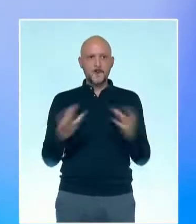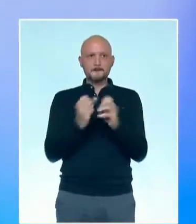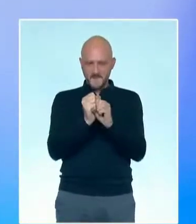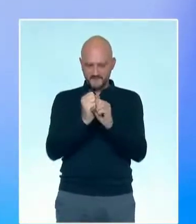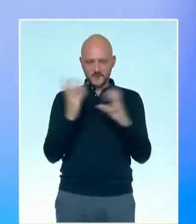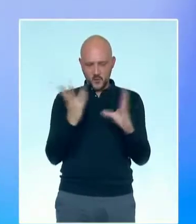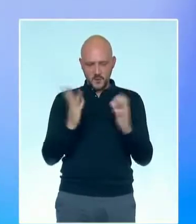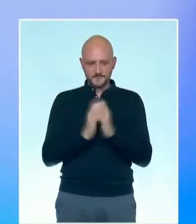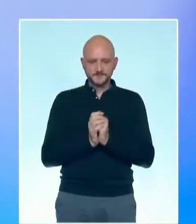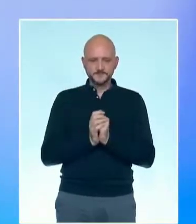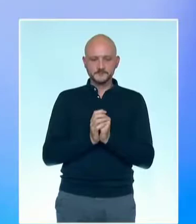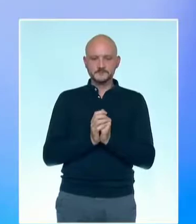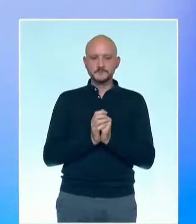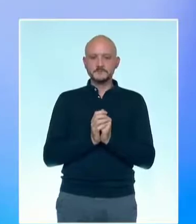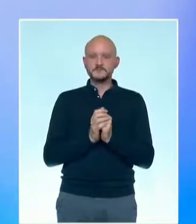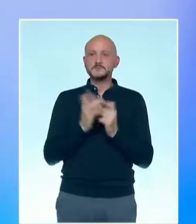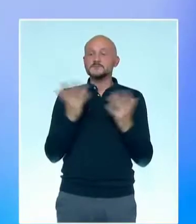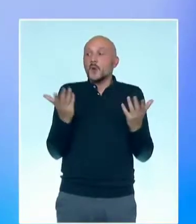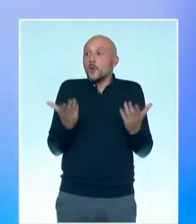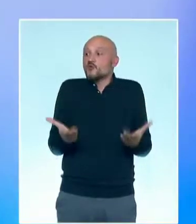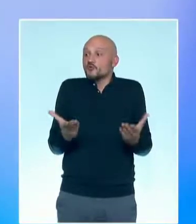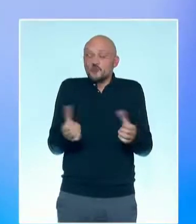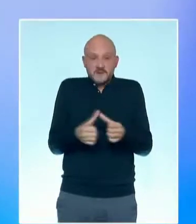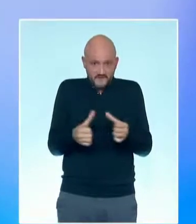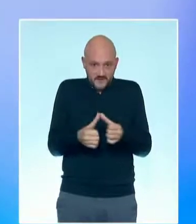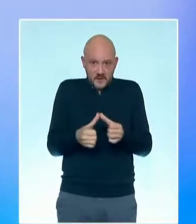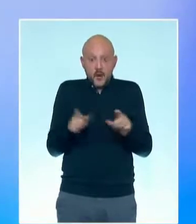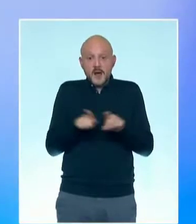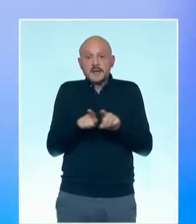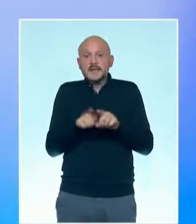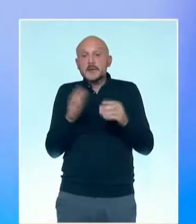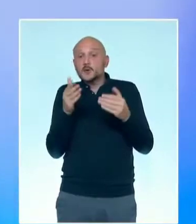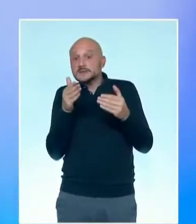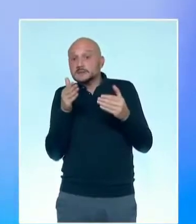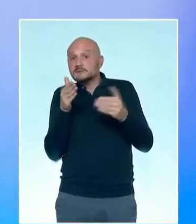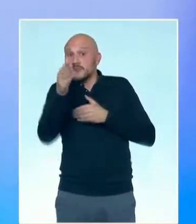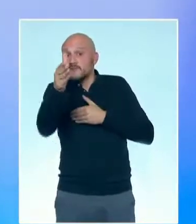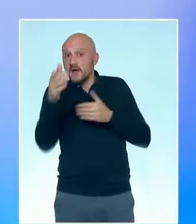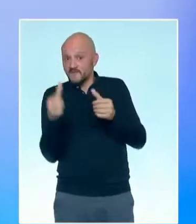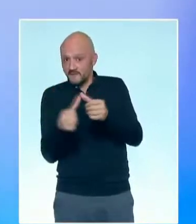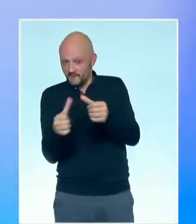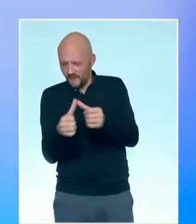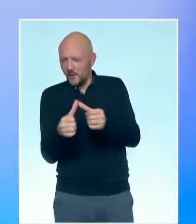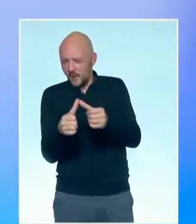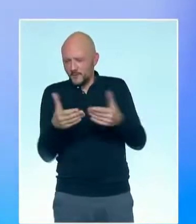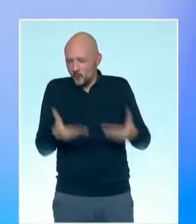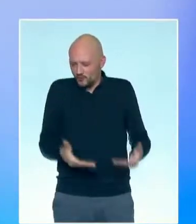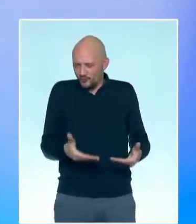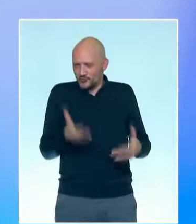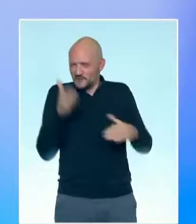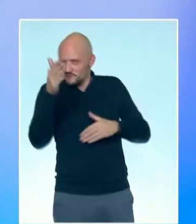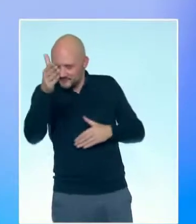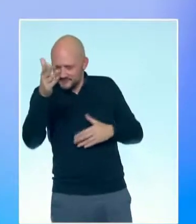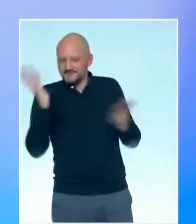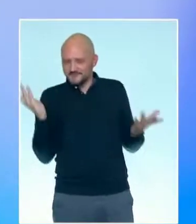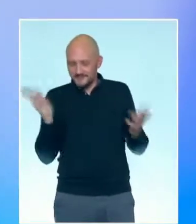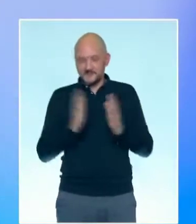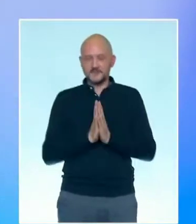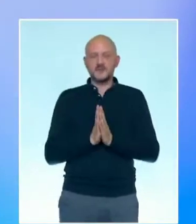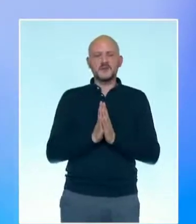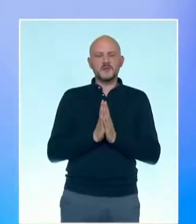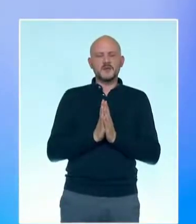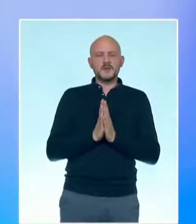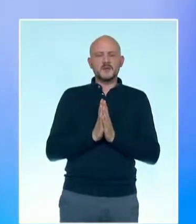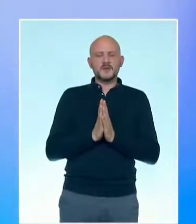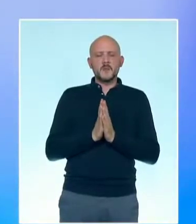aujourd'hui. Deux, qu'est-ce qu'on peut anticiper, puisque c'est bien ainsi que j'ai compris vos questions. Qu'est-ce qui est décidé aujourd'hui, vous l'avez compris, ce n'est pas